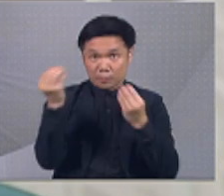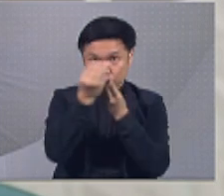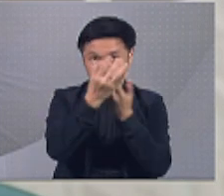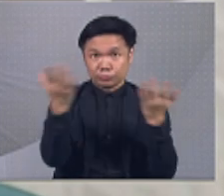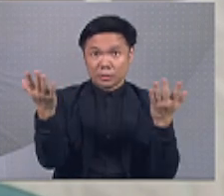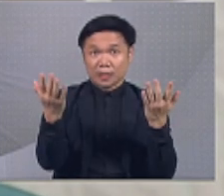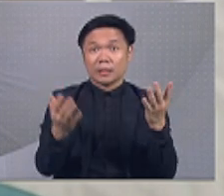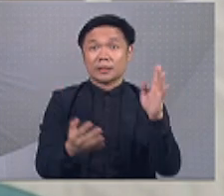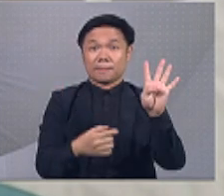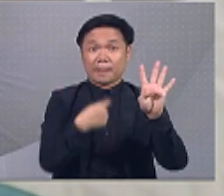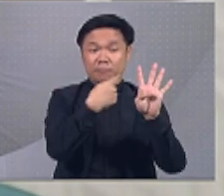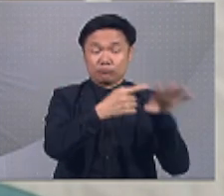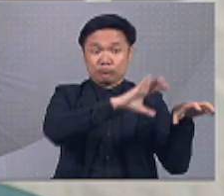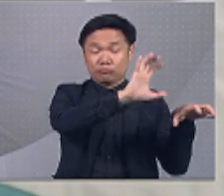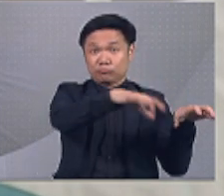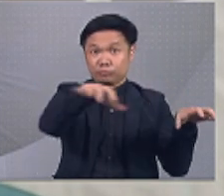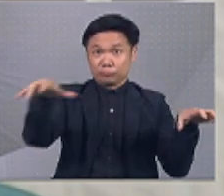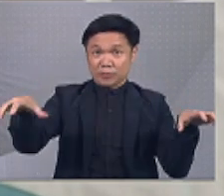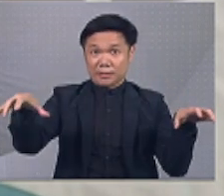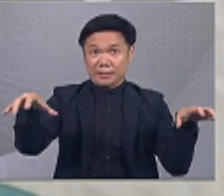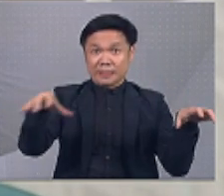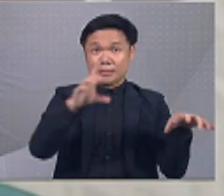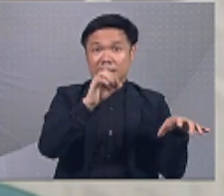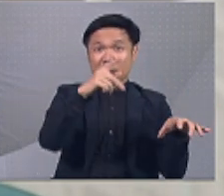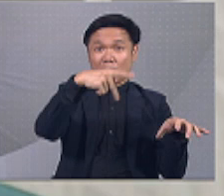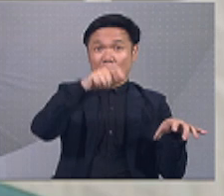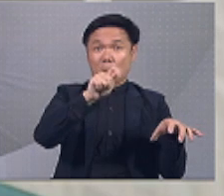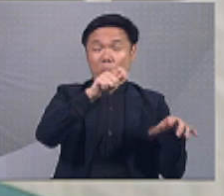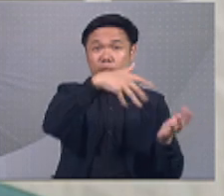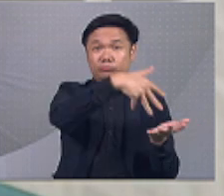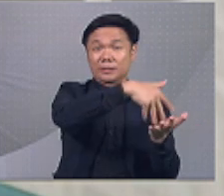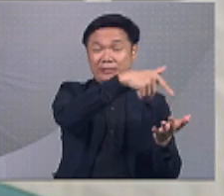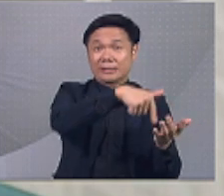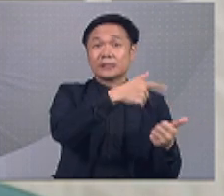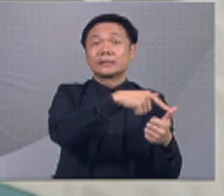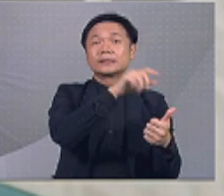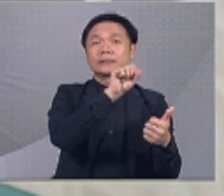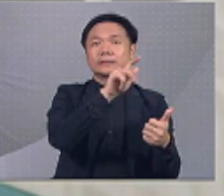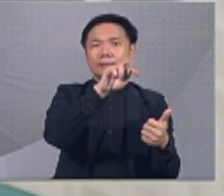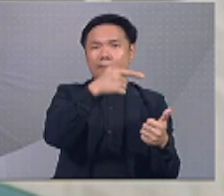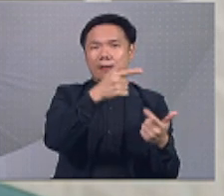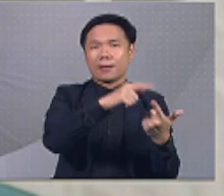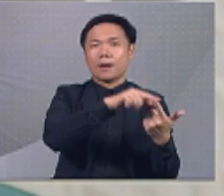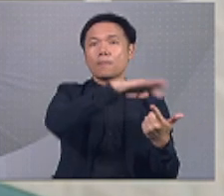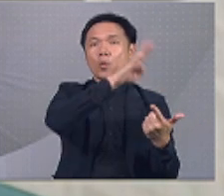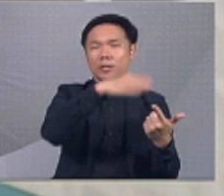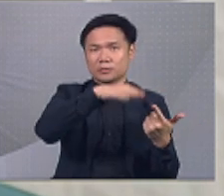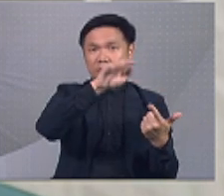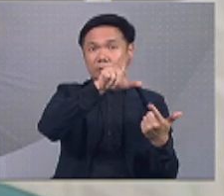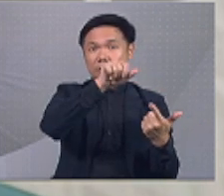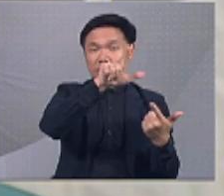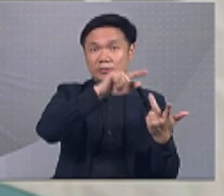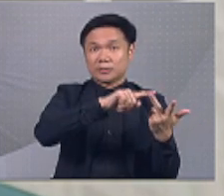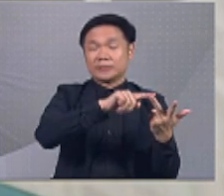ke-44 Cluster Depok tahanan immigration di Sepang Bukit Jalil semenyeh dan Putrajaya